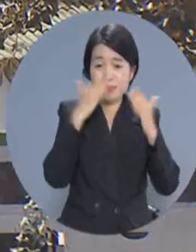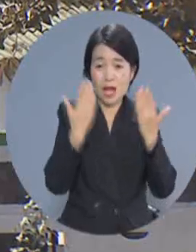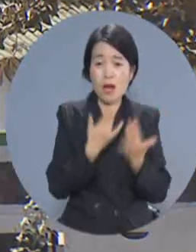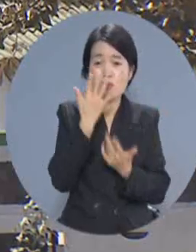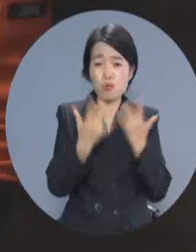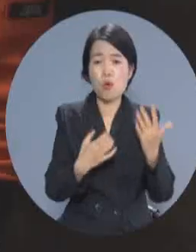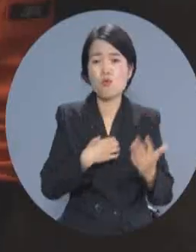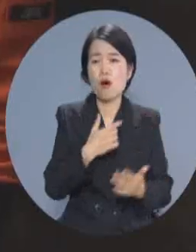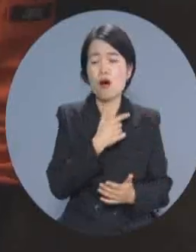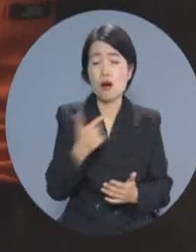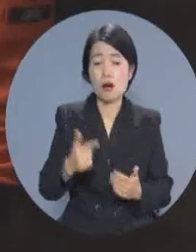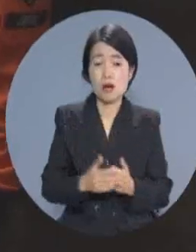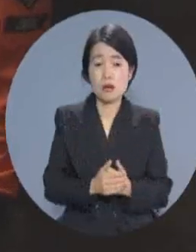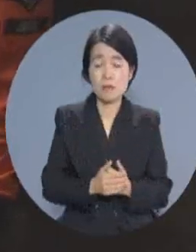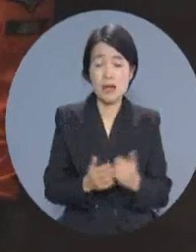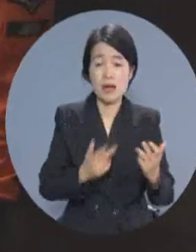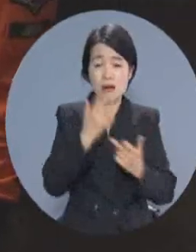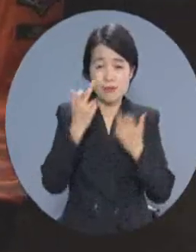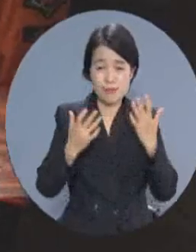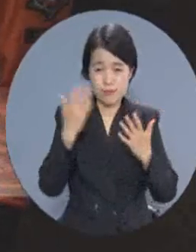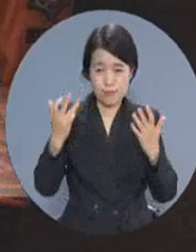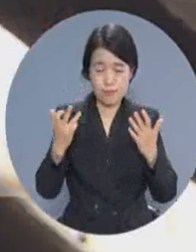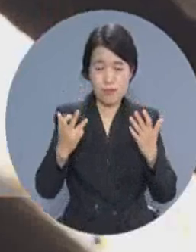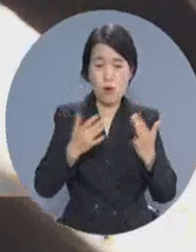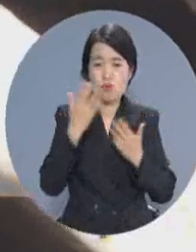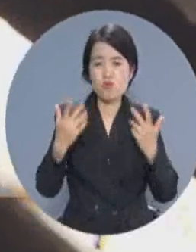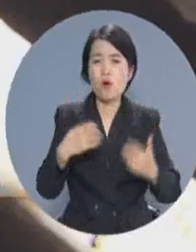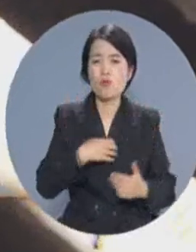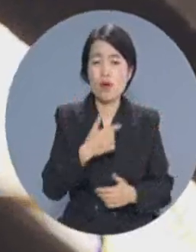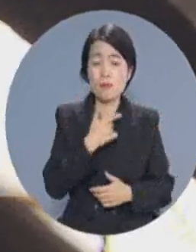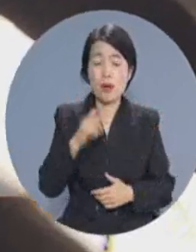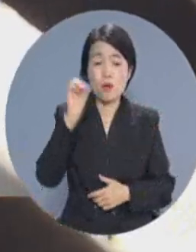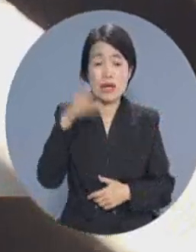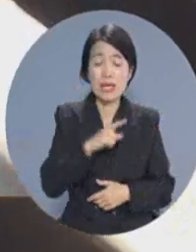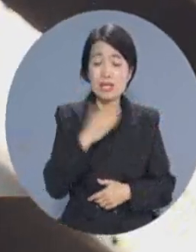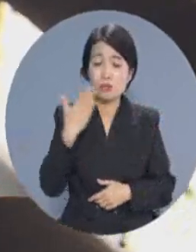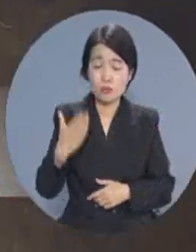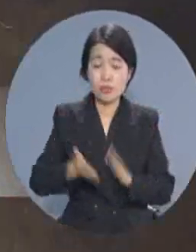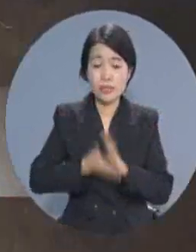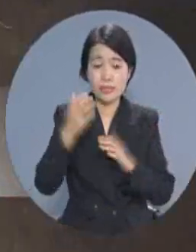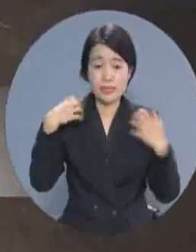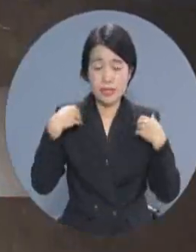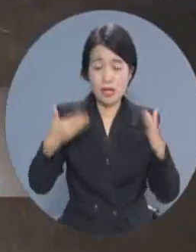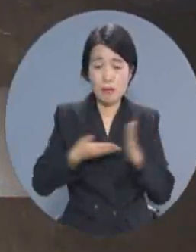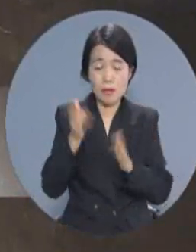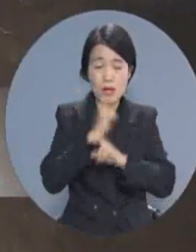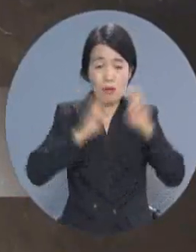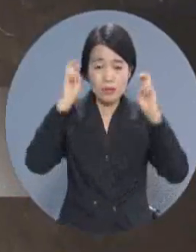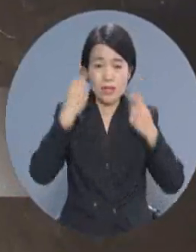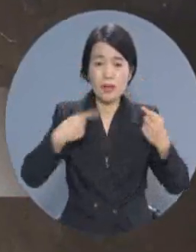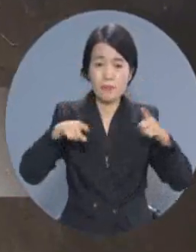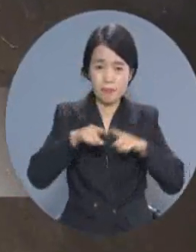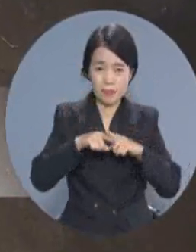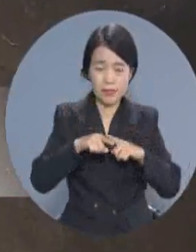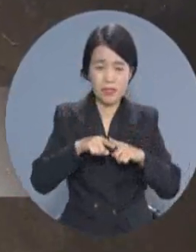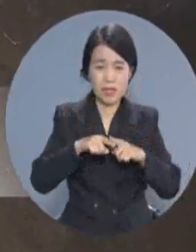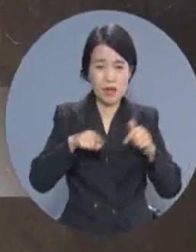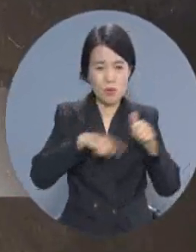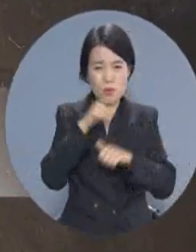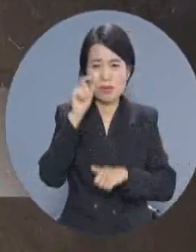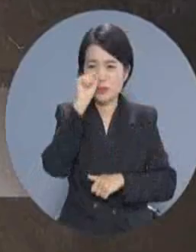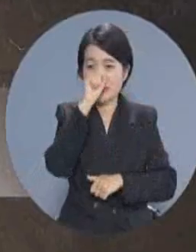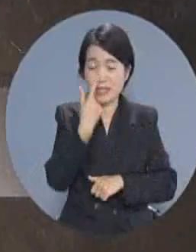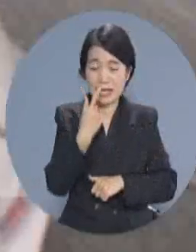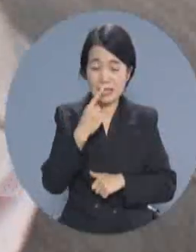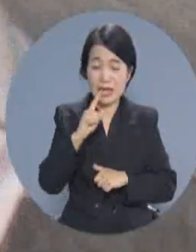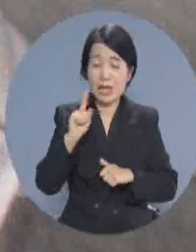큽니다. 대형 산불 위험도 있는 만큼 올해 광양소방서는 시청, 항만공사와 함께 열악한 환경에 놓인